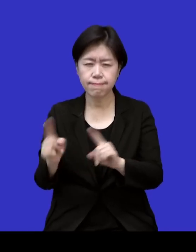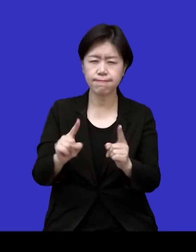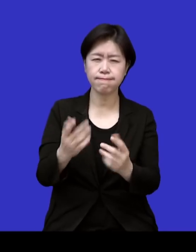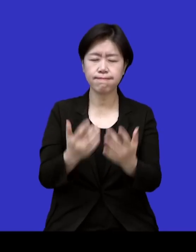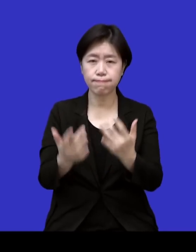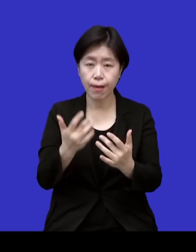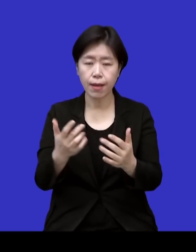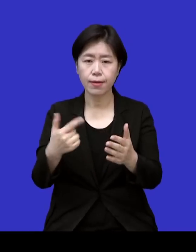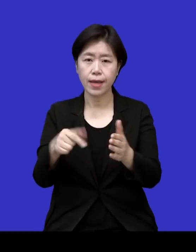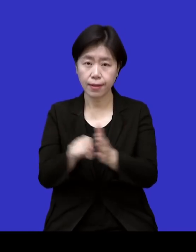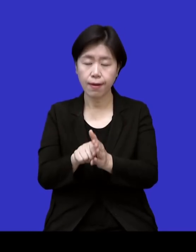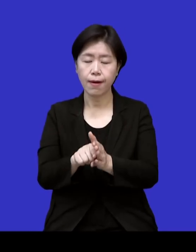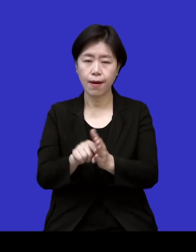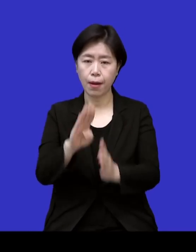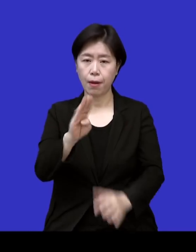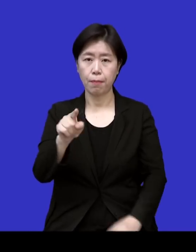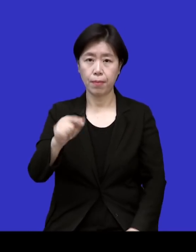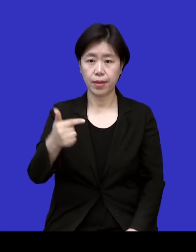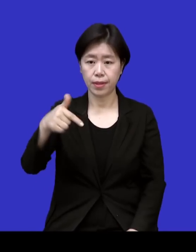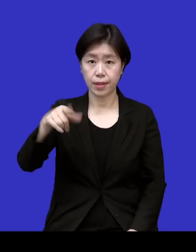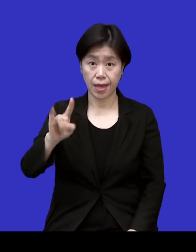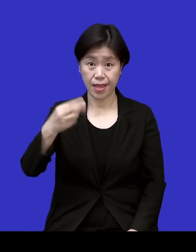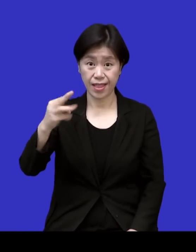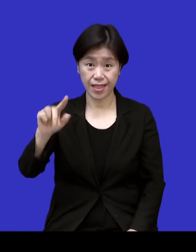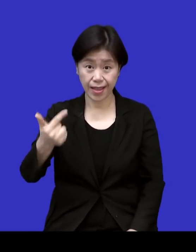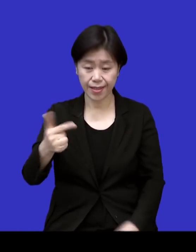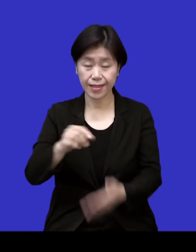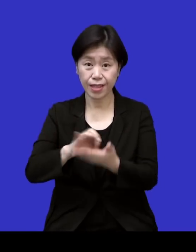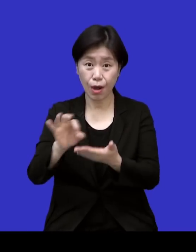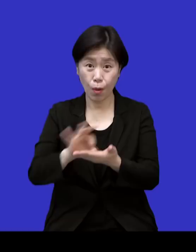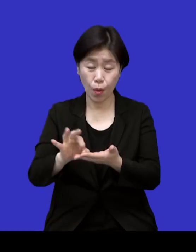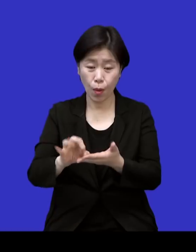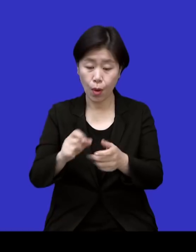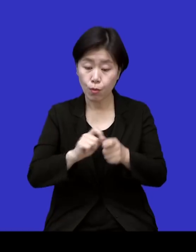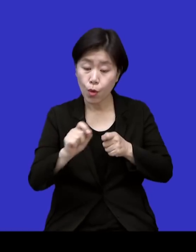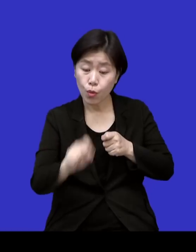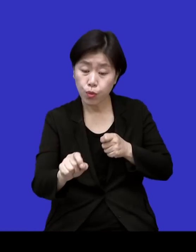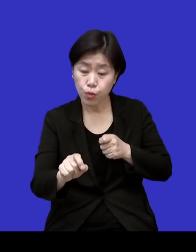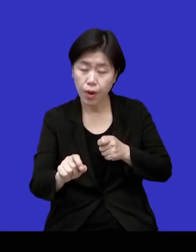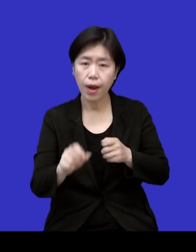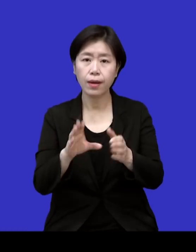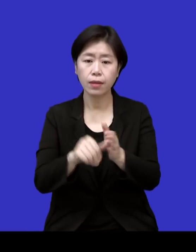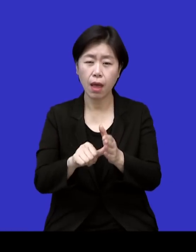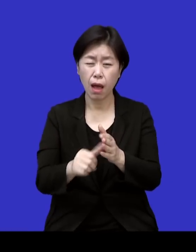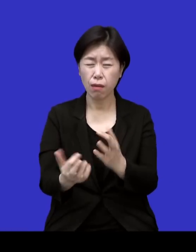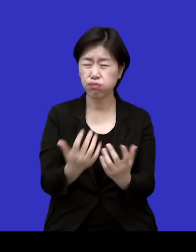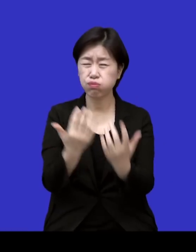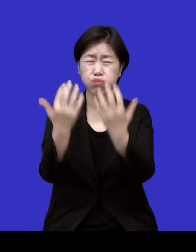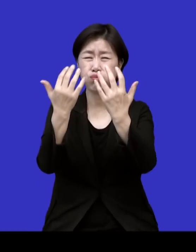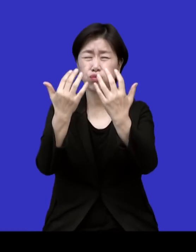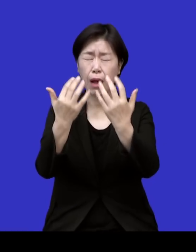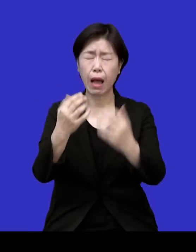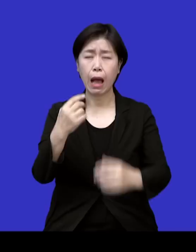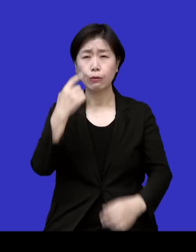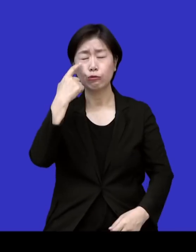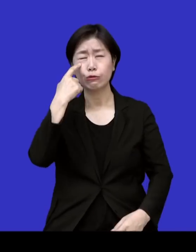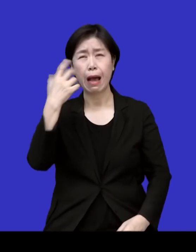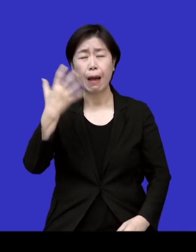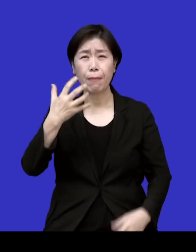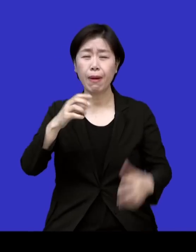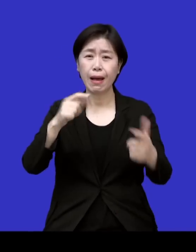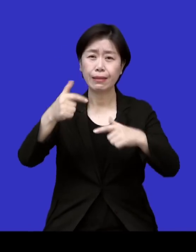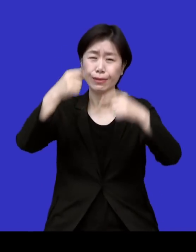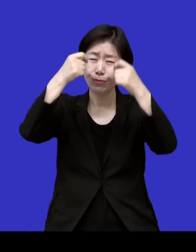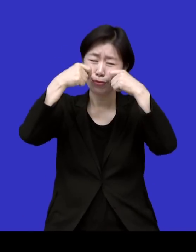눈이 막 맵거든요. 그러면 이제 연기가 올라가는 걸 보면서 이렇게 하늘을 보면서 하늘은 다 같은